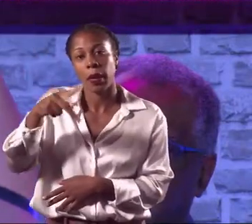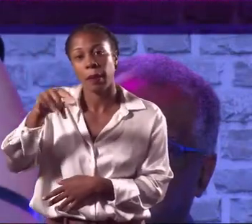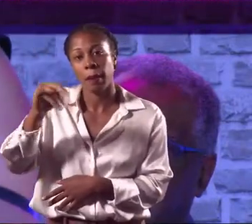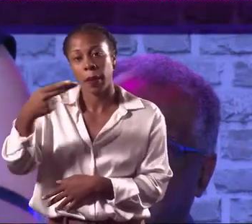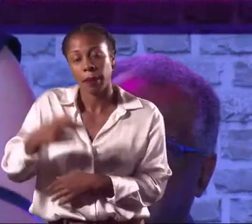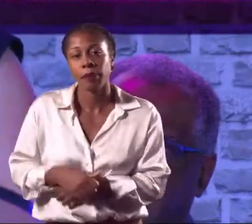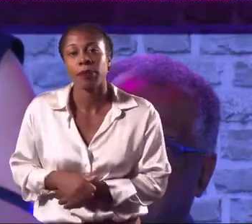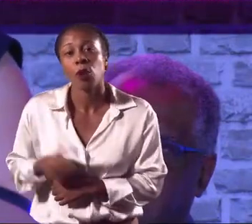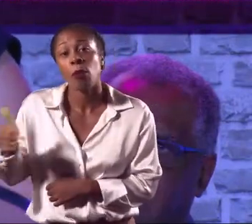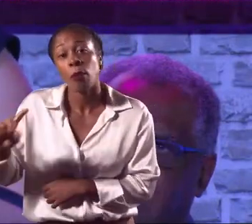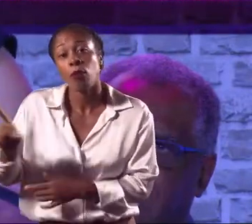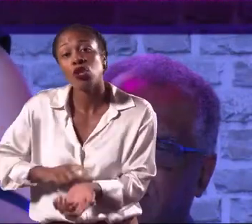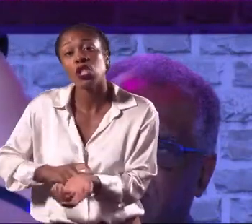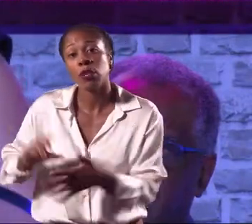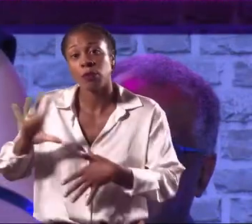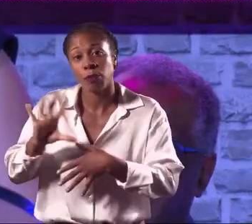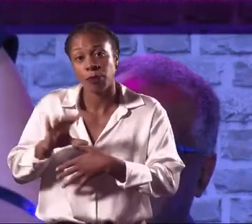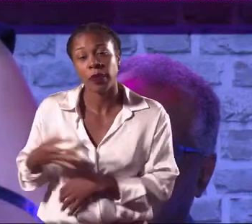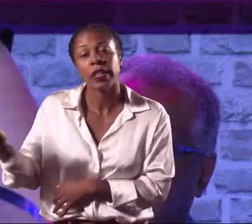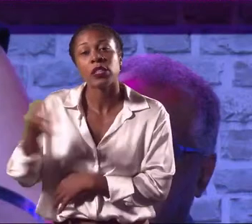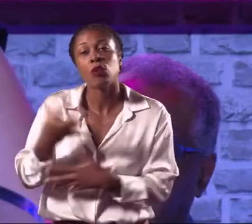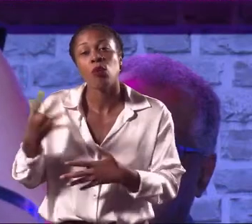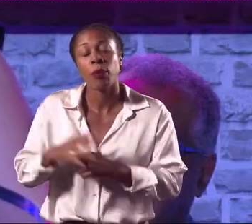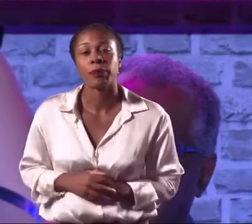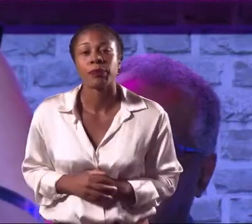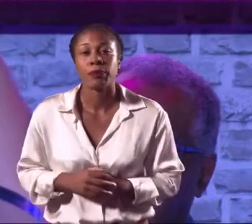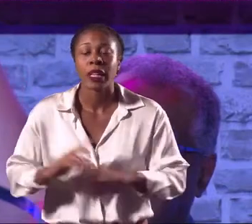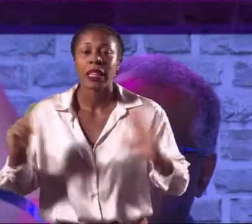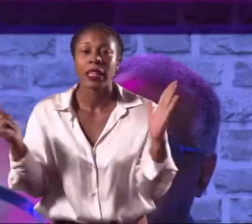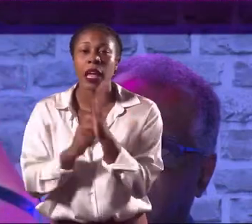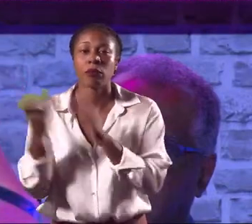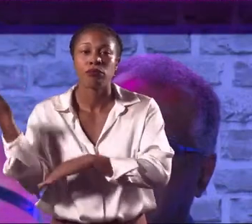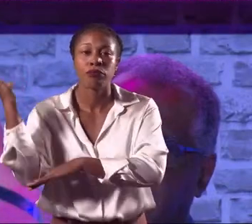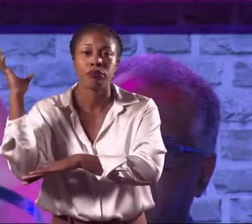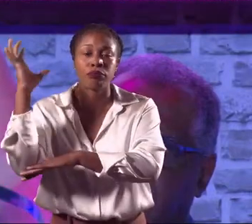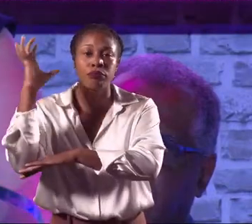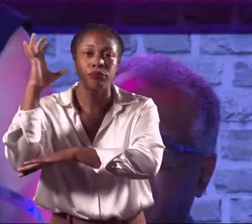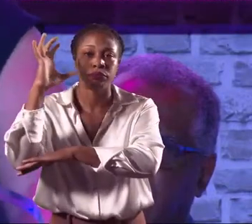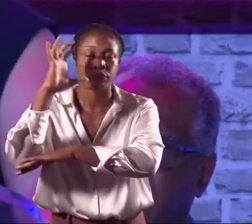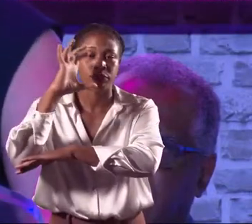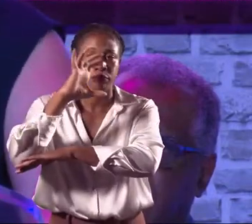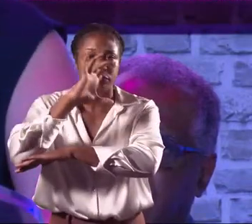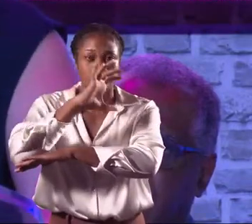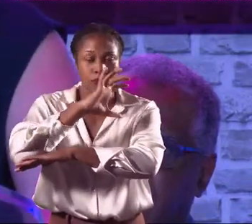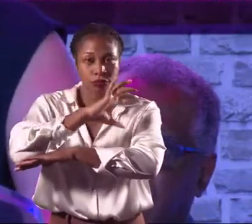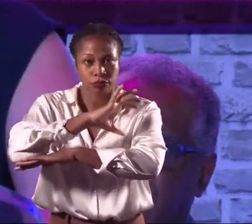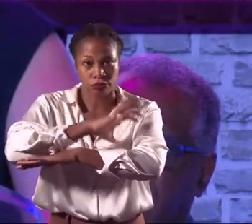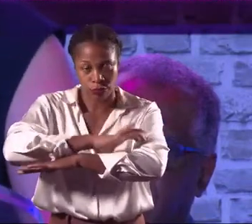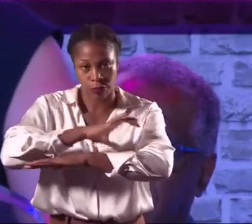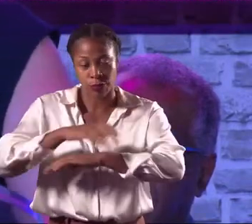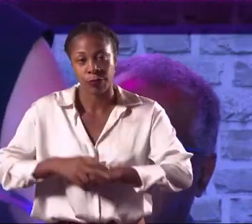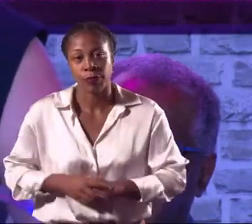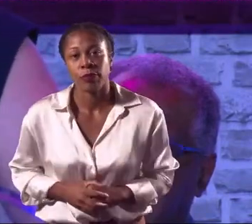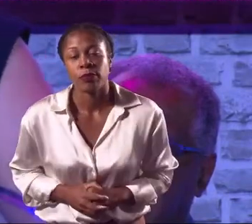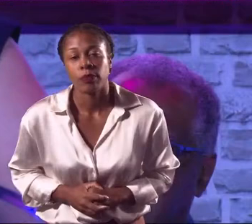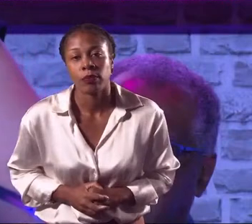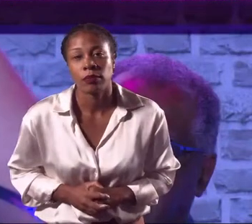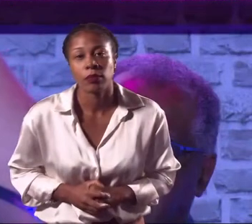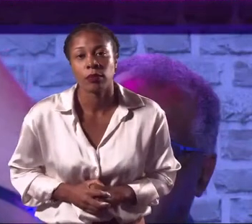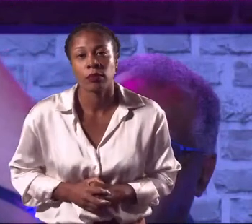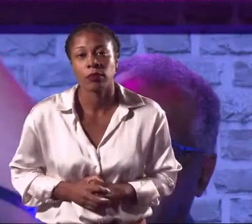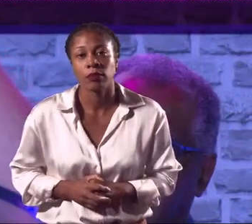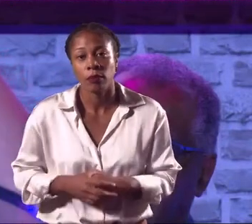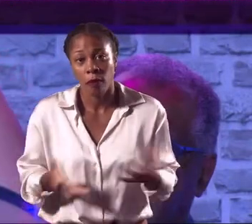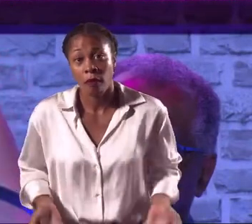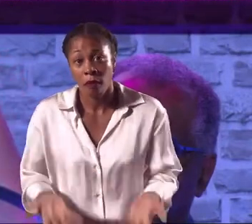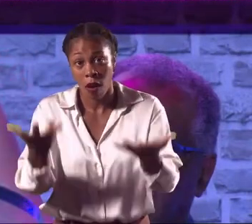Il dit un oiseau passe, éclair de plumes dans le courrier du crépuscule.